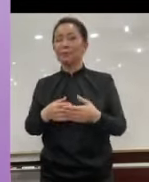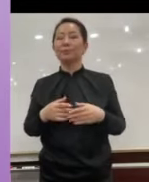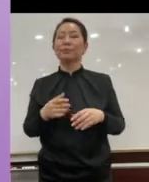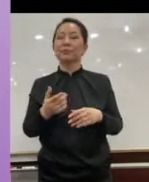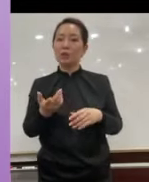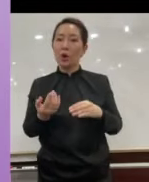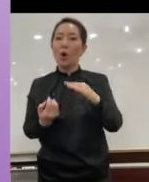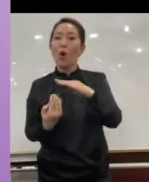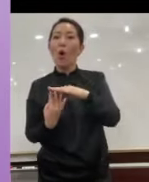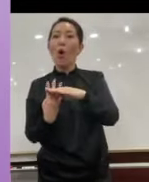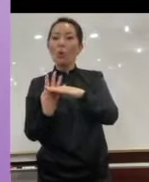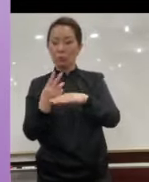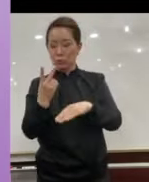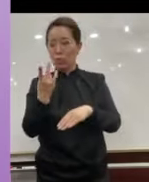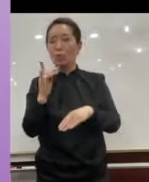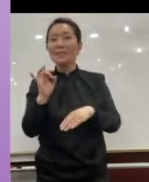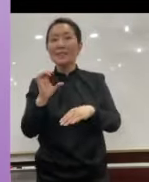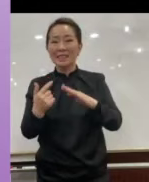байдаг.